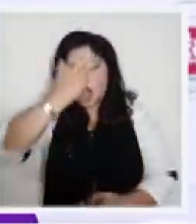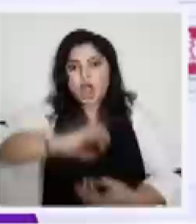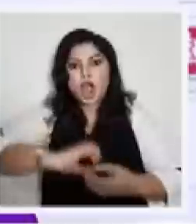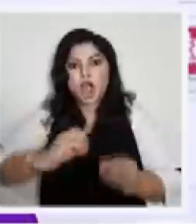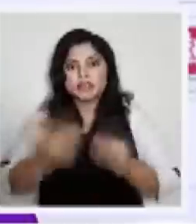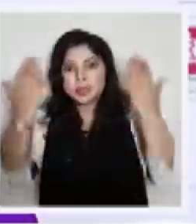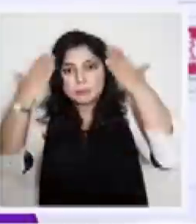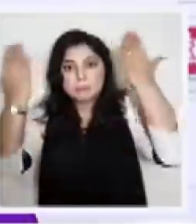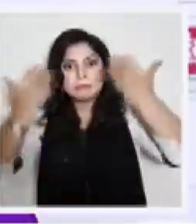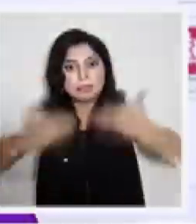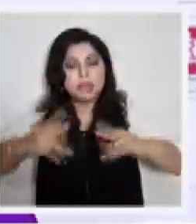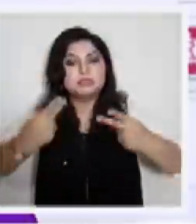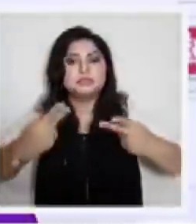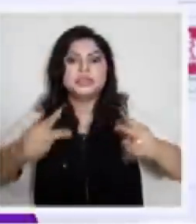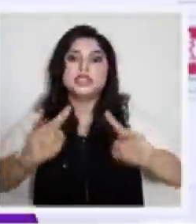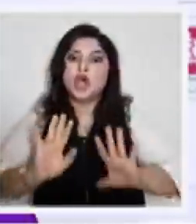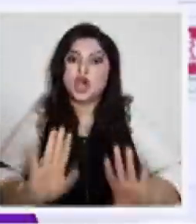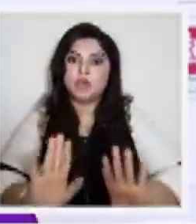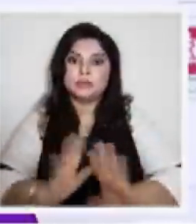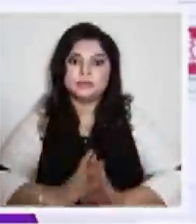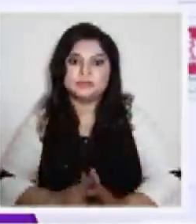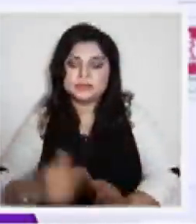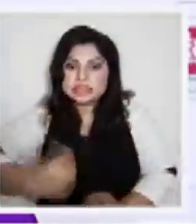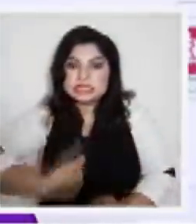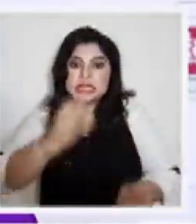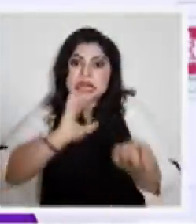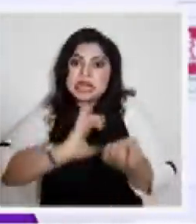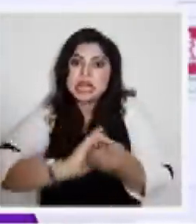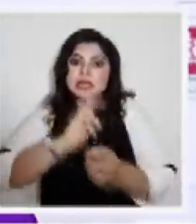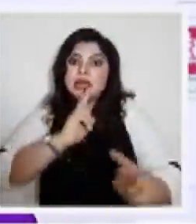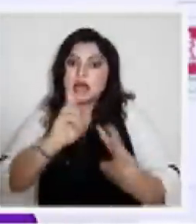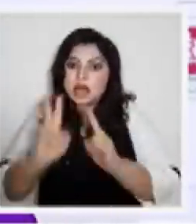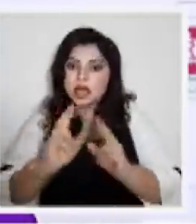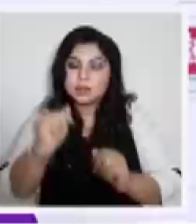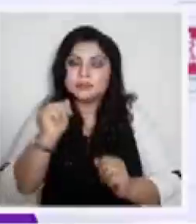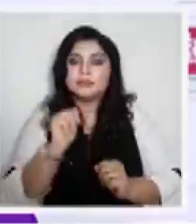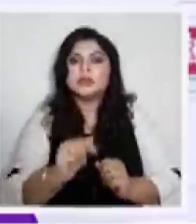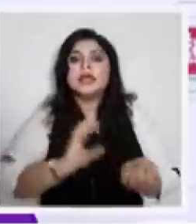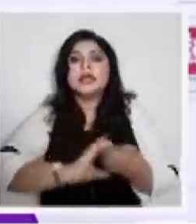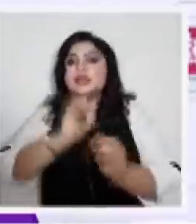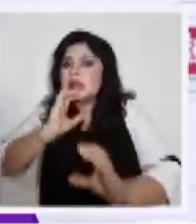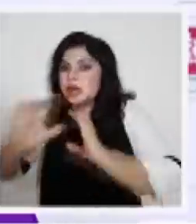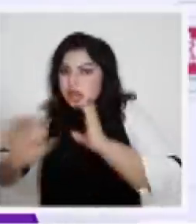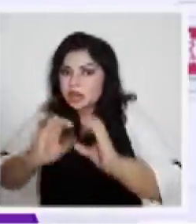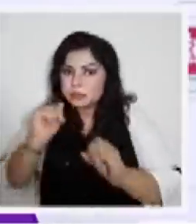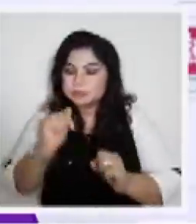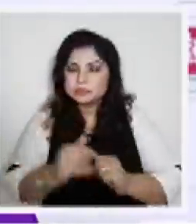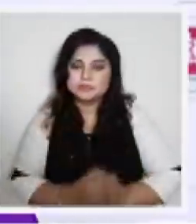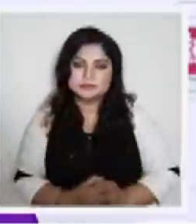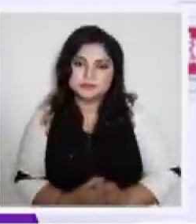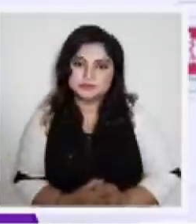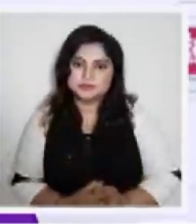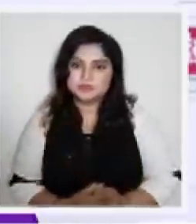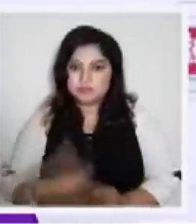প্রতি বিশেষভাবে খেয়াল রাখতে হবে, কারণ তারা করোনার ঝুঁকি তাদের জন্য বেশি। তারা যেন নিয়মিতভাবে